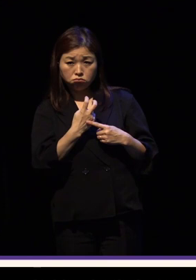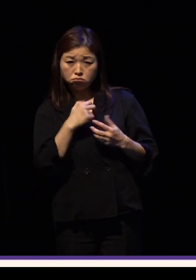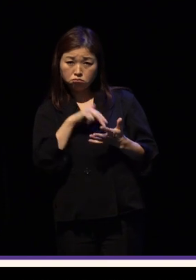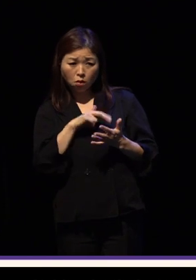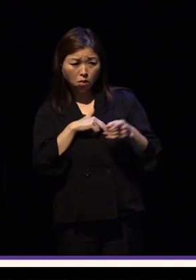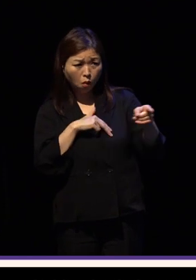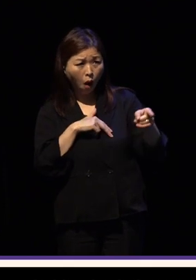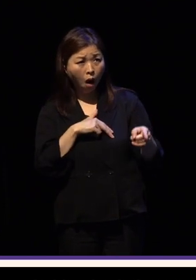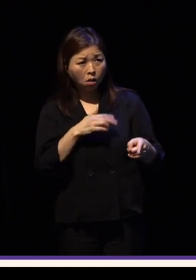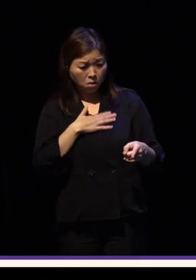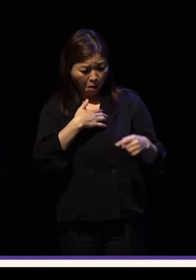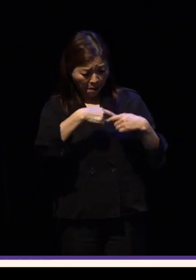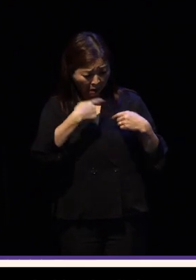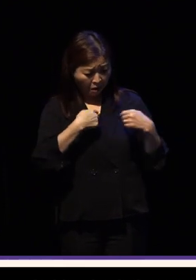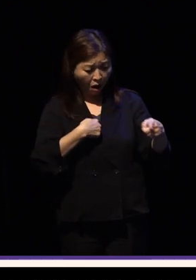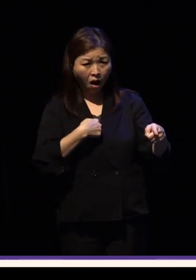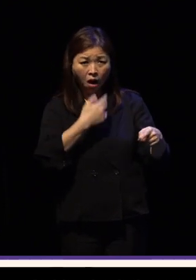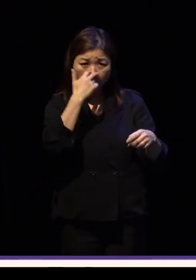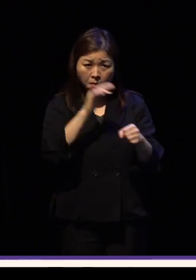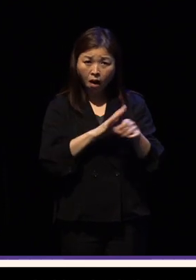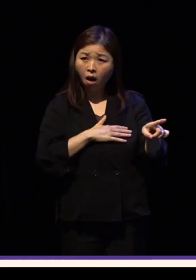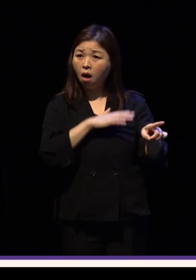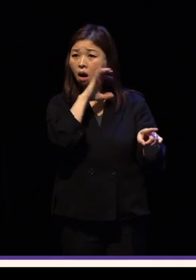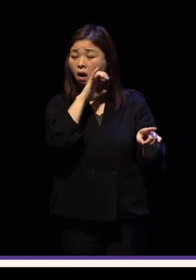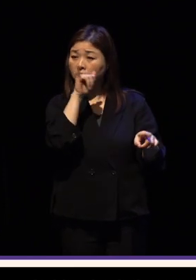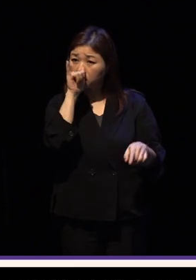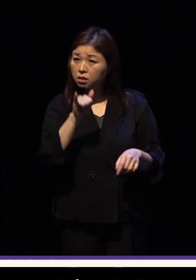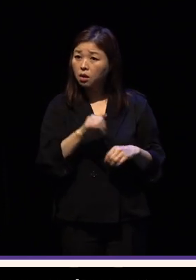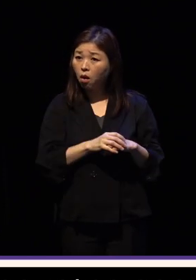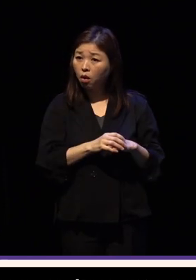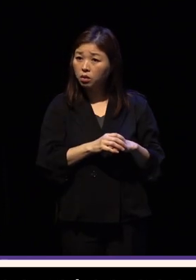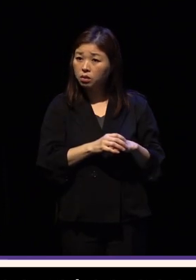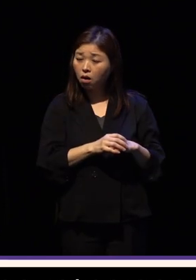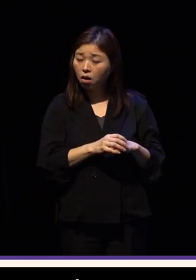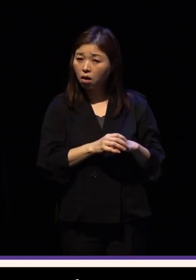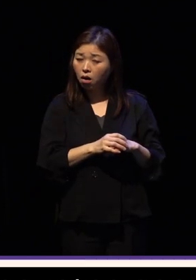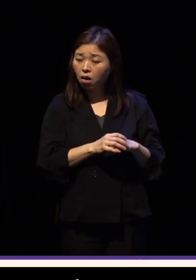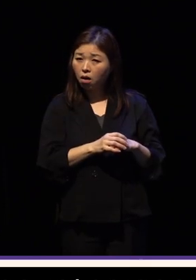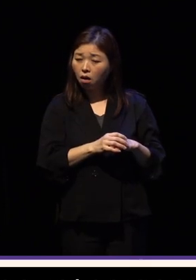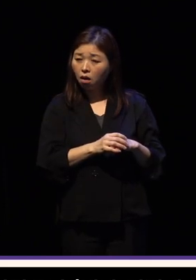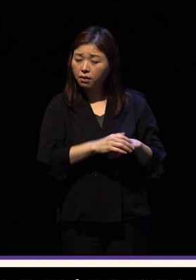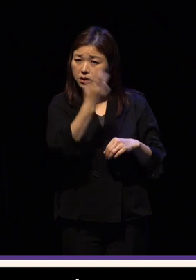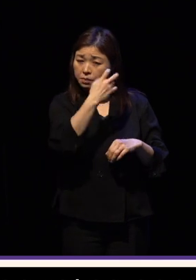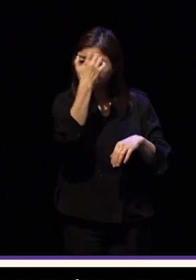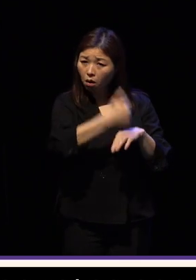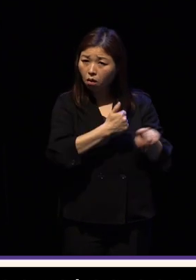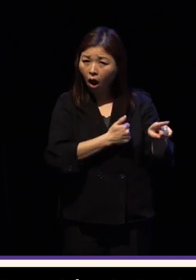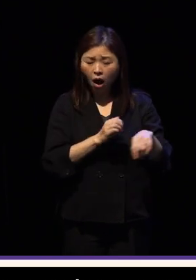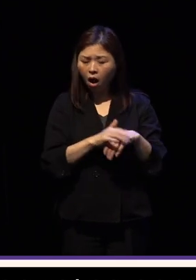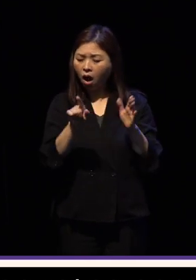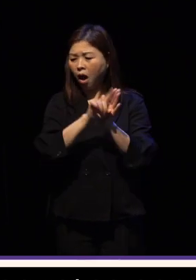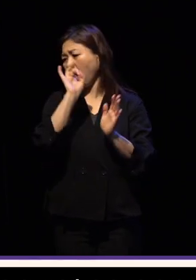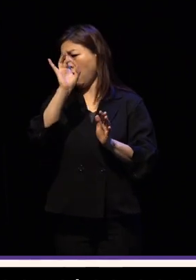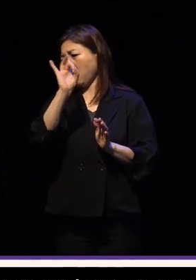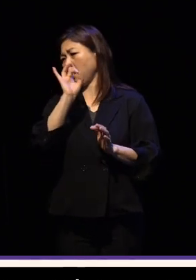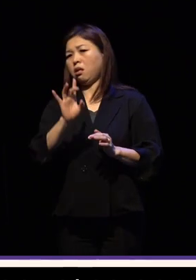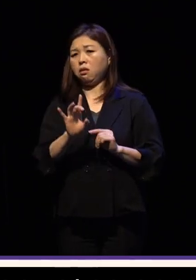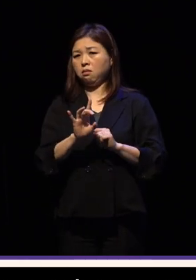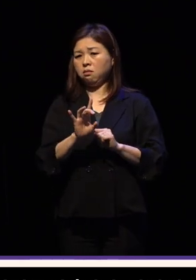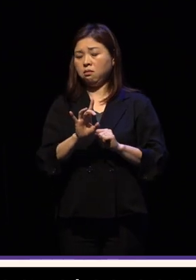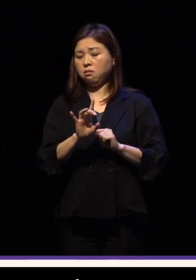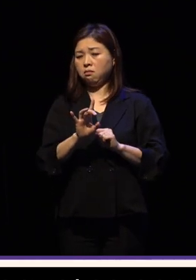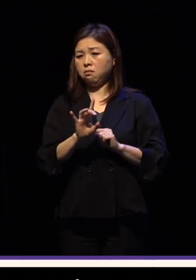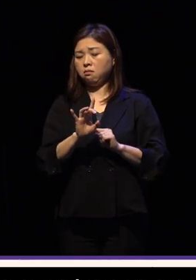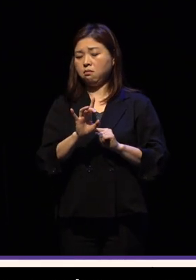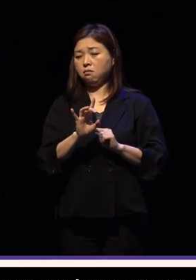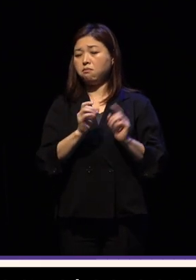어떻게 저 사람한테 심의를 받지? 그러면서 심의 결과가 전체적으로 신뢰성을 잃게 되는 거죠. 그래서 그런